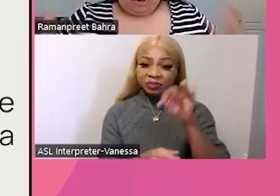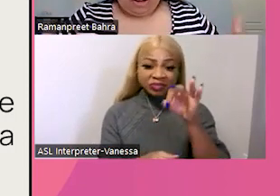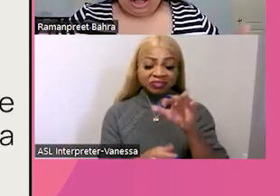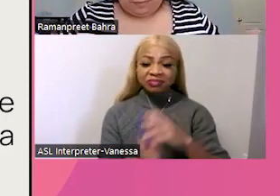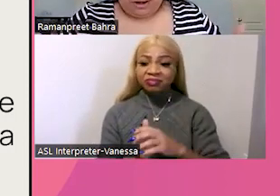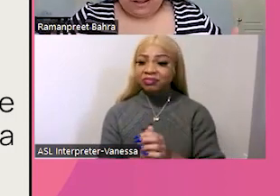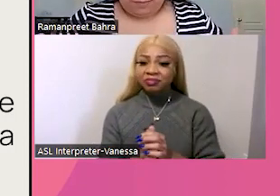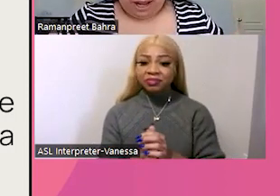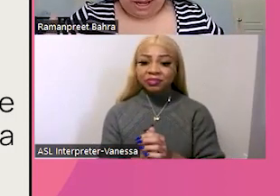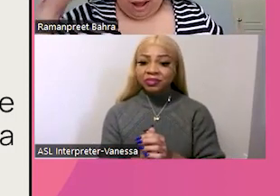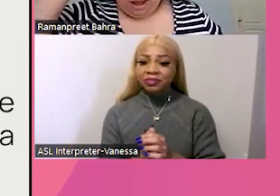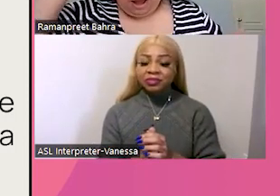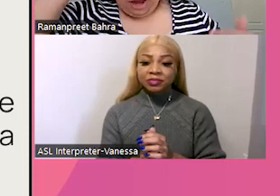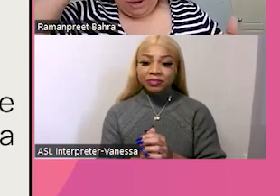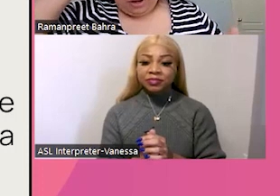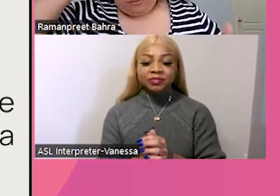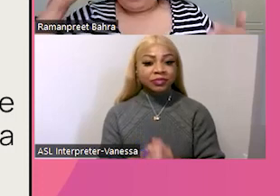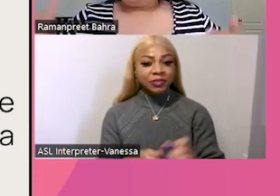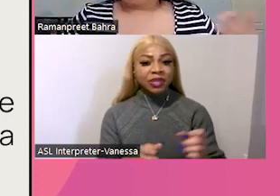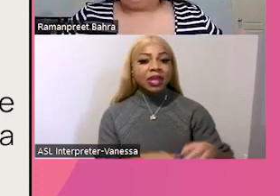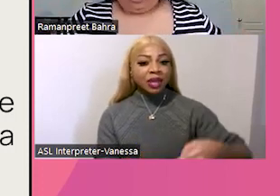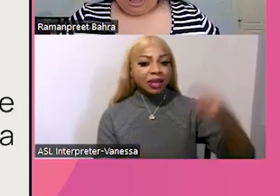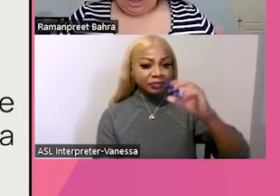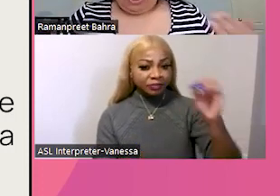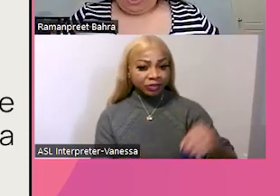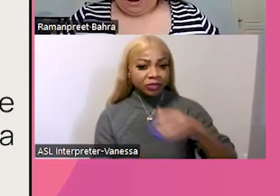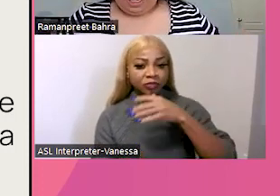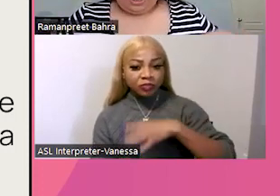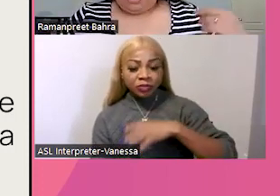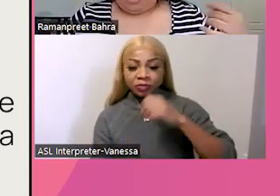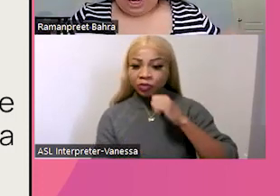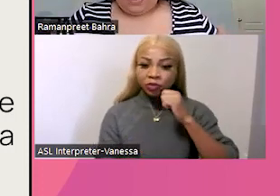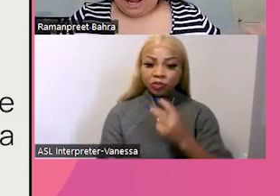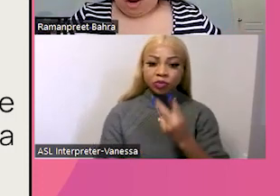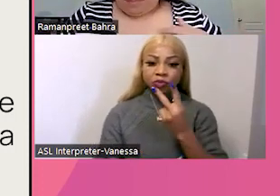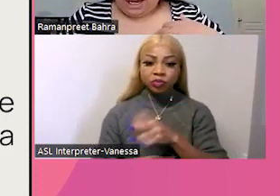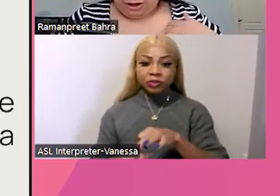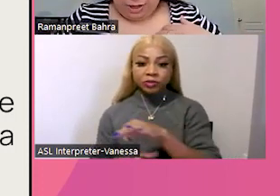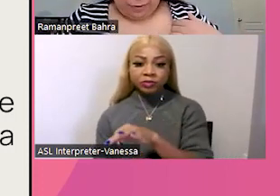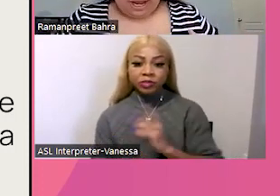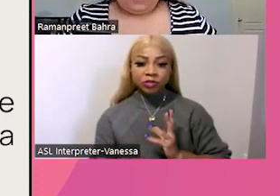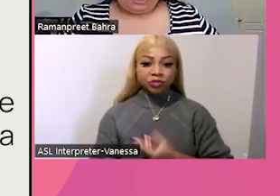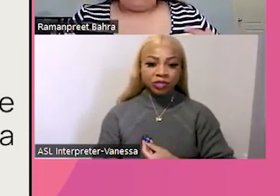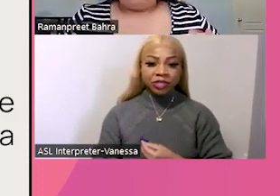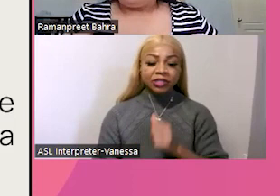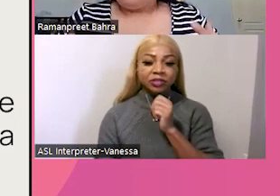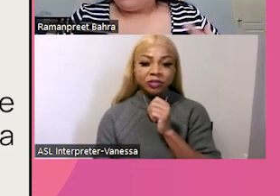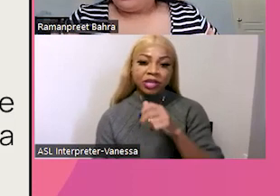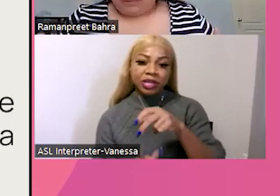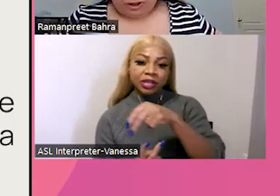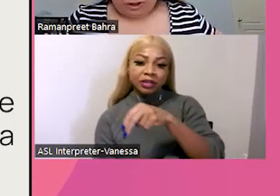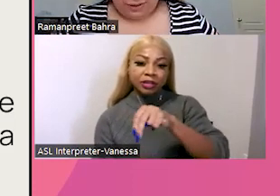spirituelles. Donc, et c'est en grande partie vécu par les femmes, les filles, les personnes bisexuelles, transgenres et